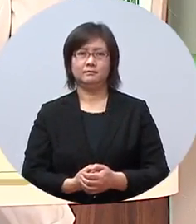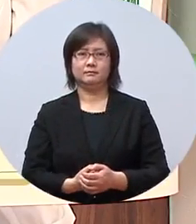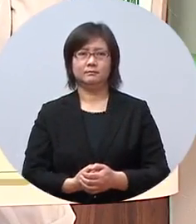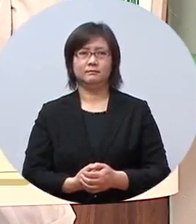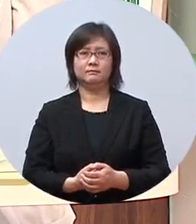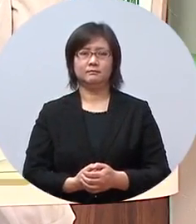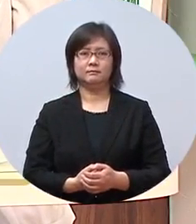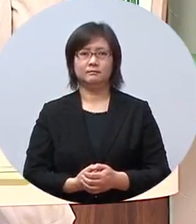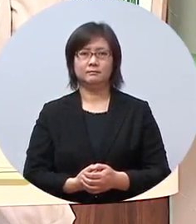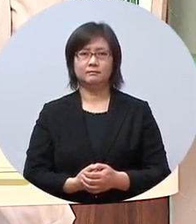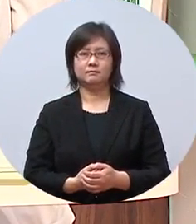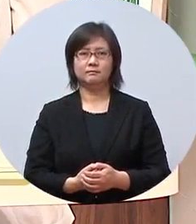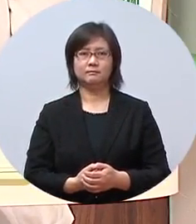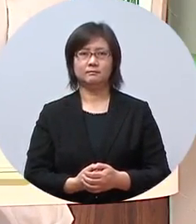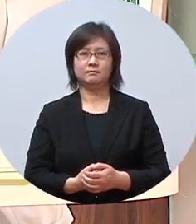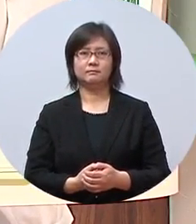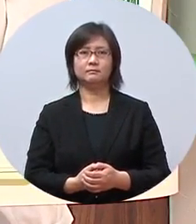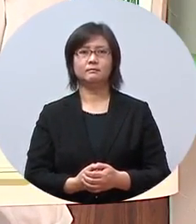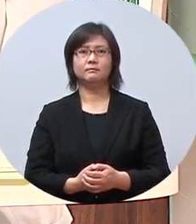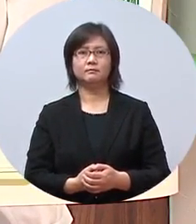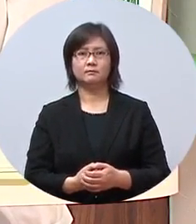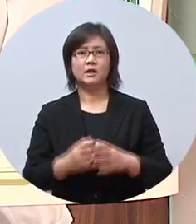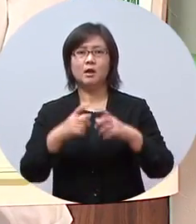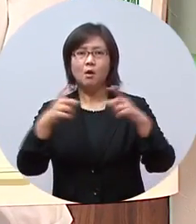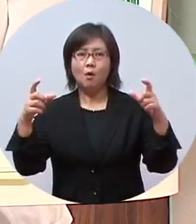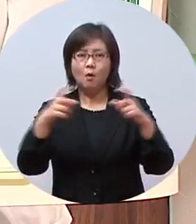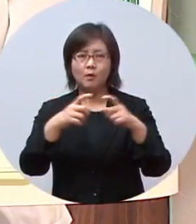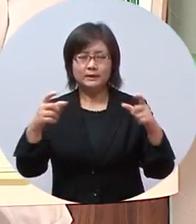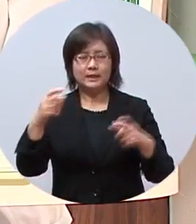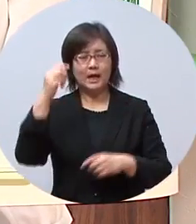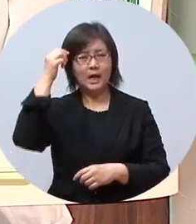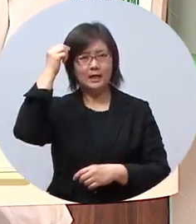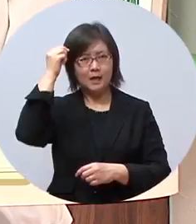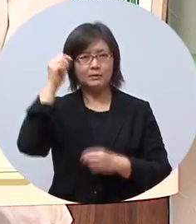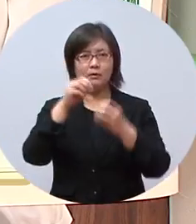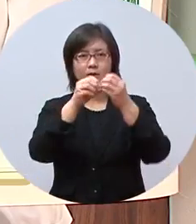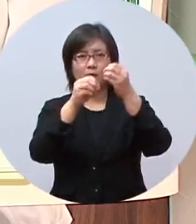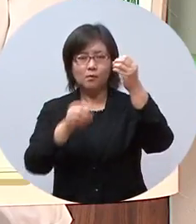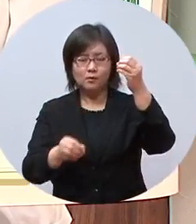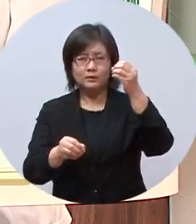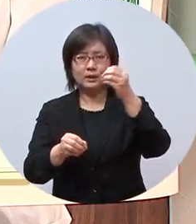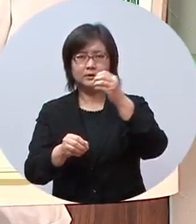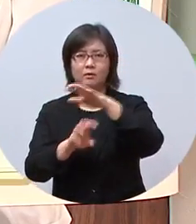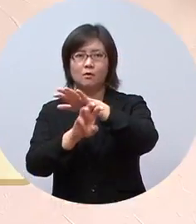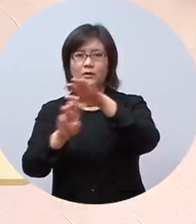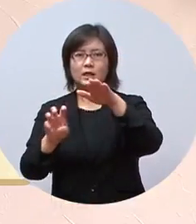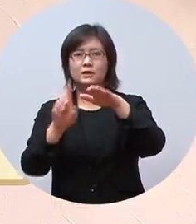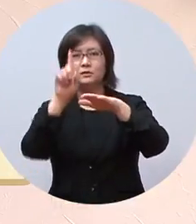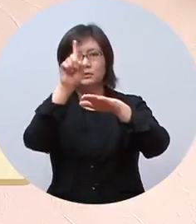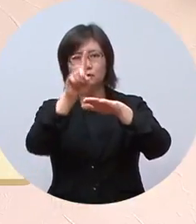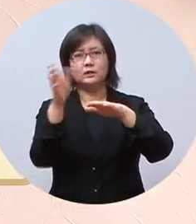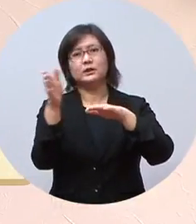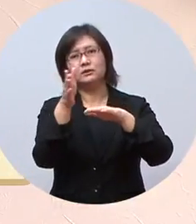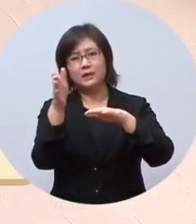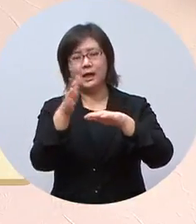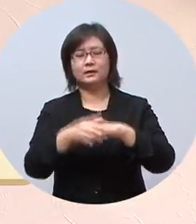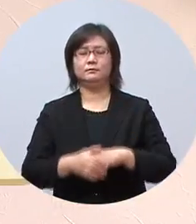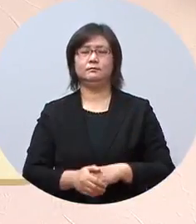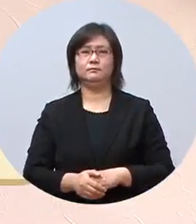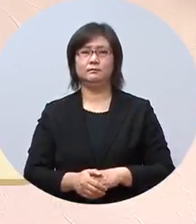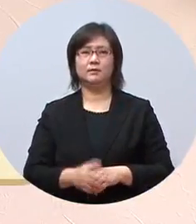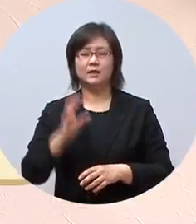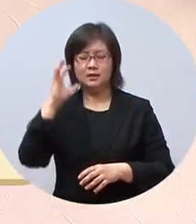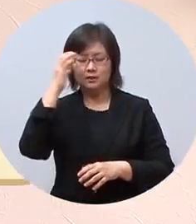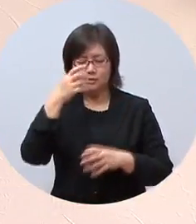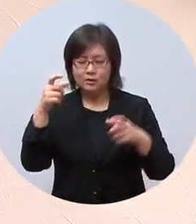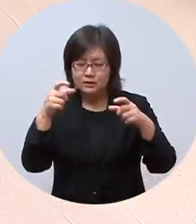分の1程度の大きさなので、髪の毛の太さの30分の1くらいと言われています。 あ、じゃあすっごく小さいということ